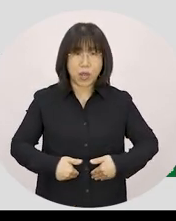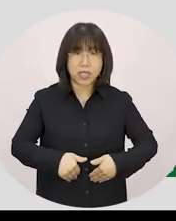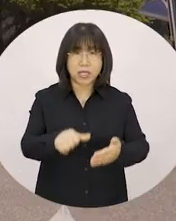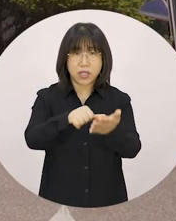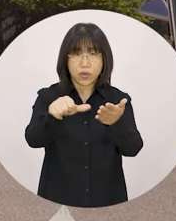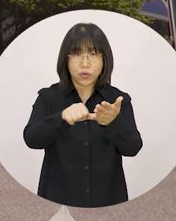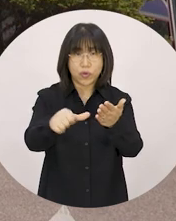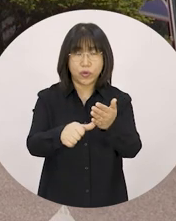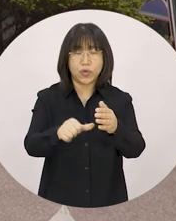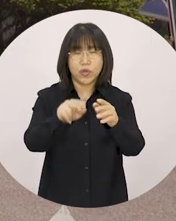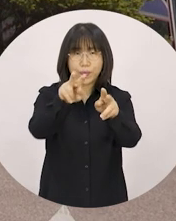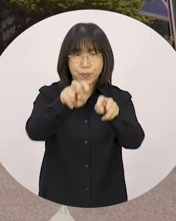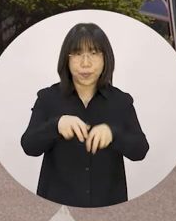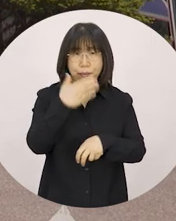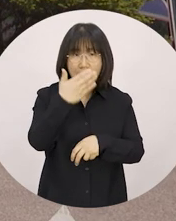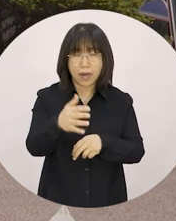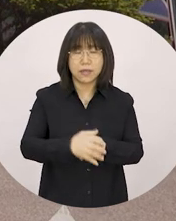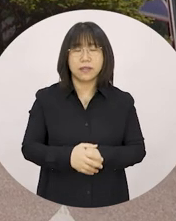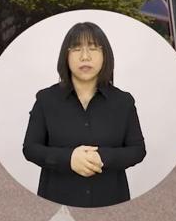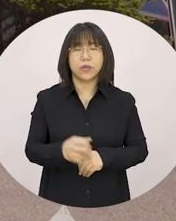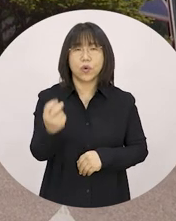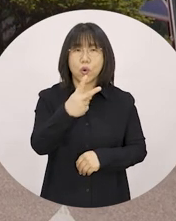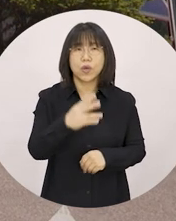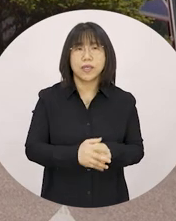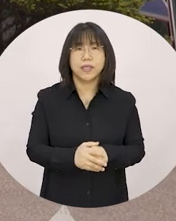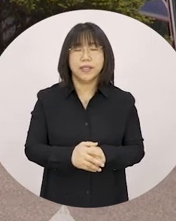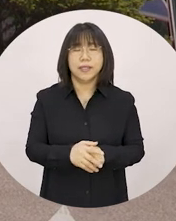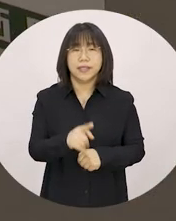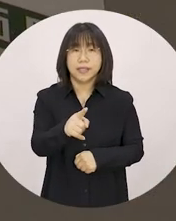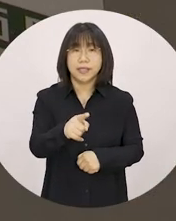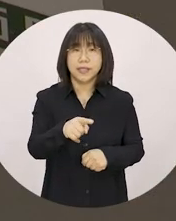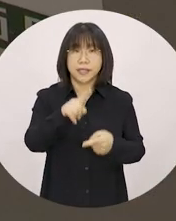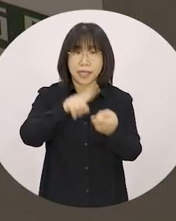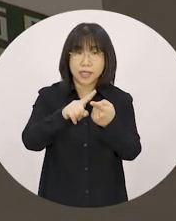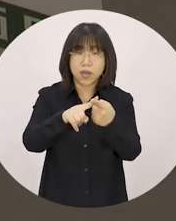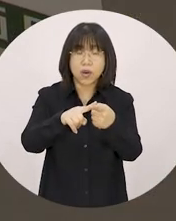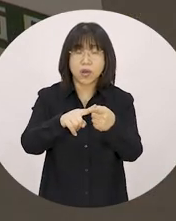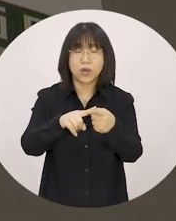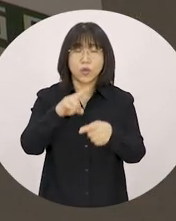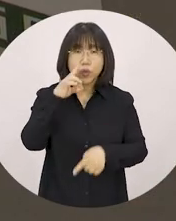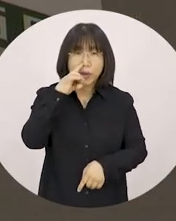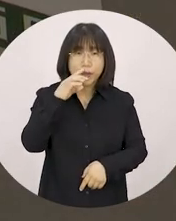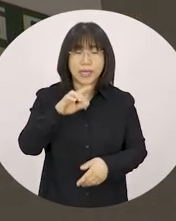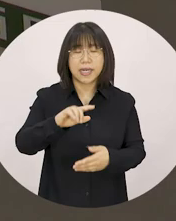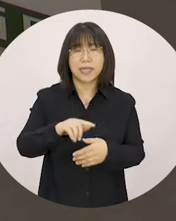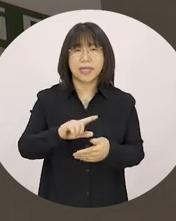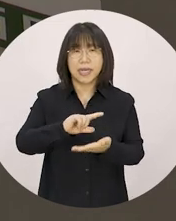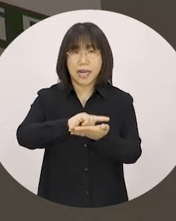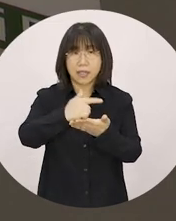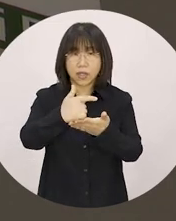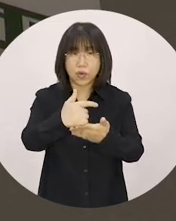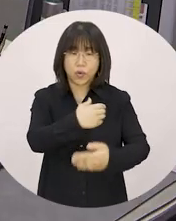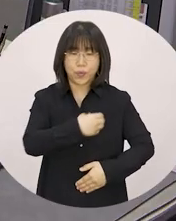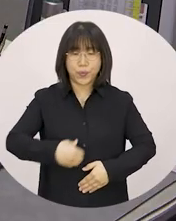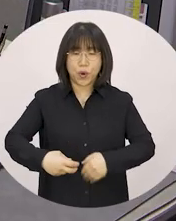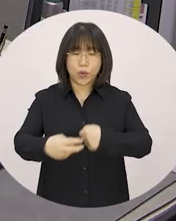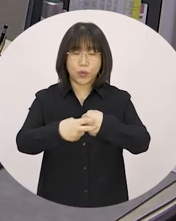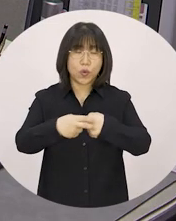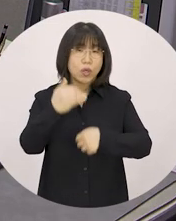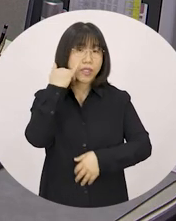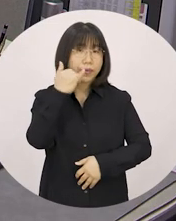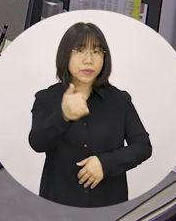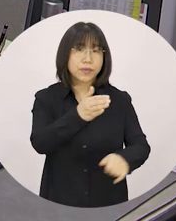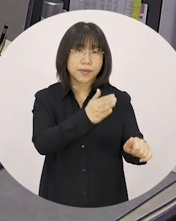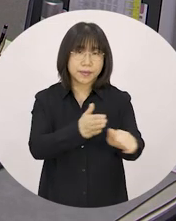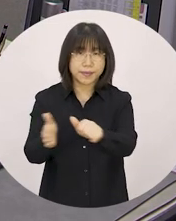수 있습니다. 2021년 한의학 난임치료 지원 사업에 대한 자세한 사항은 강서구 보건소